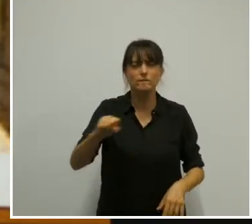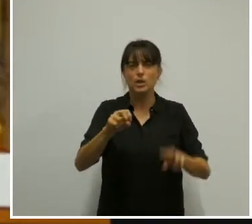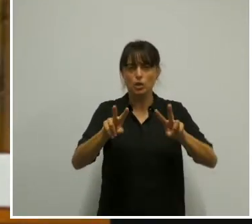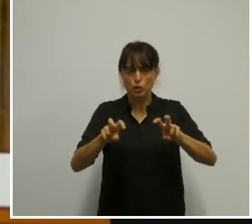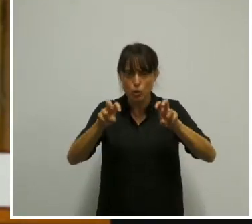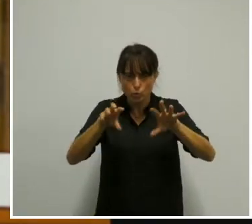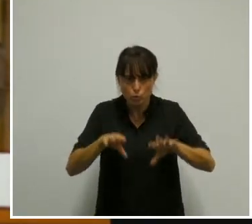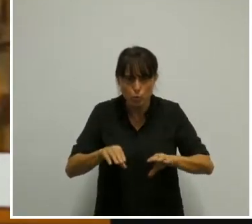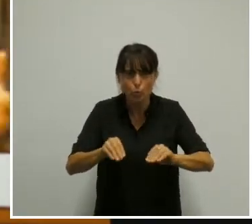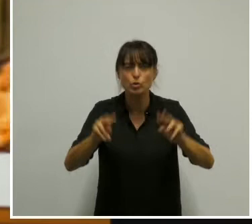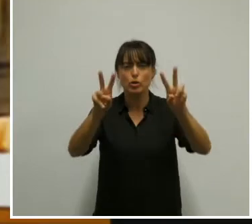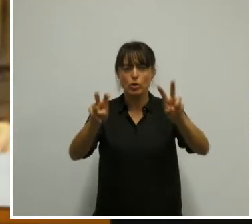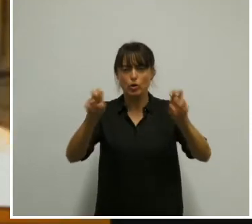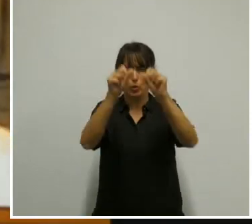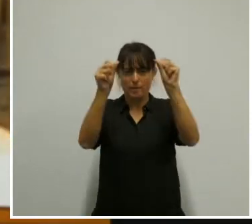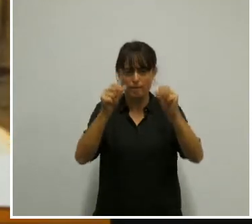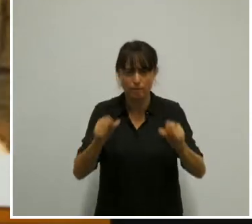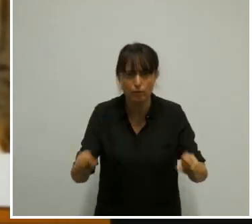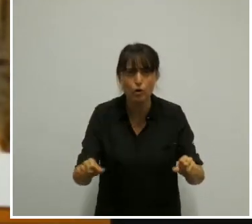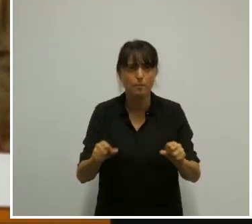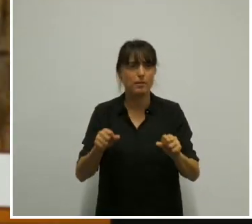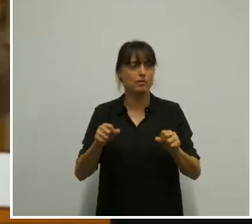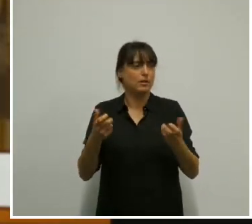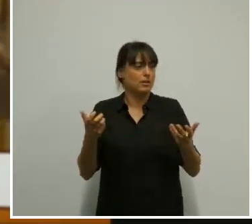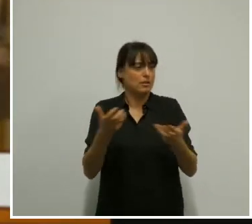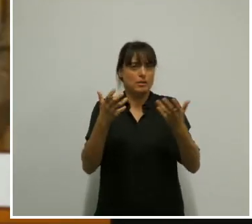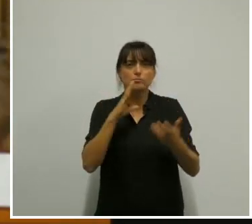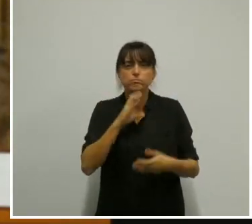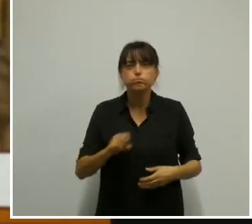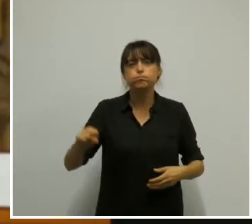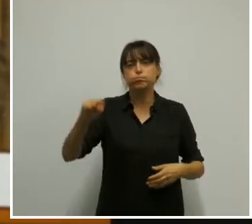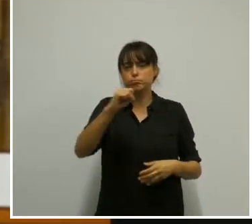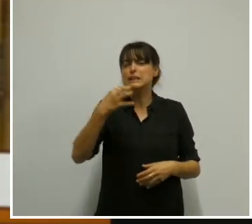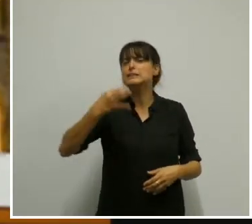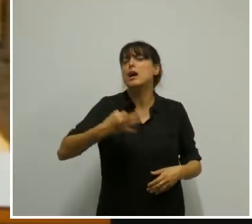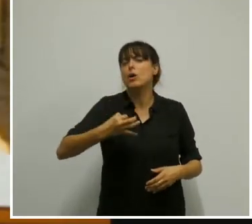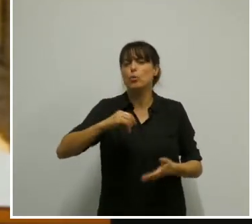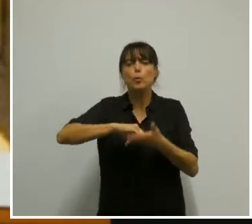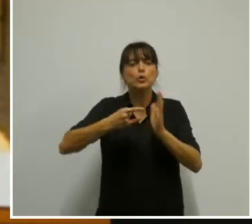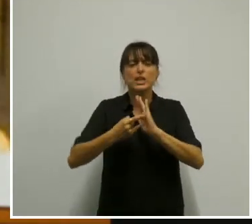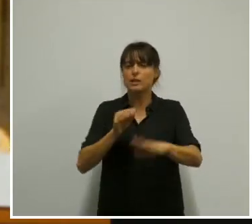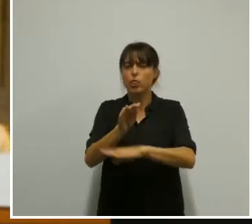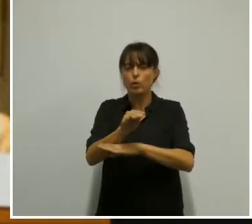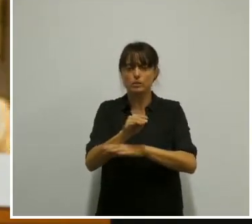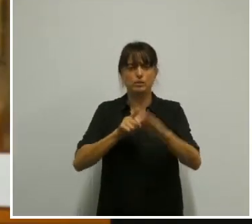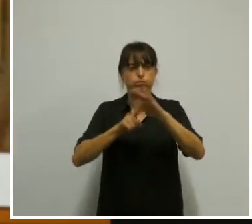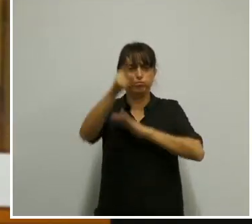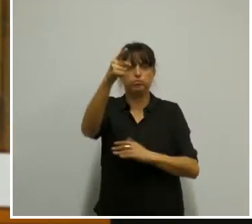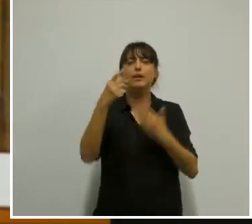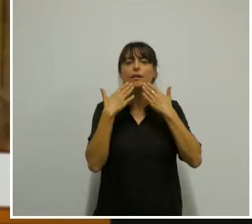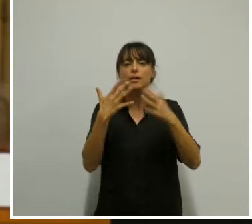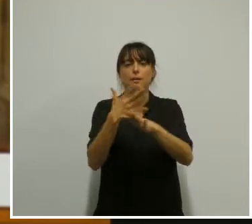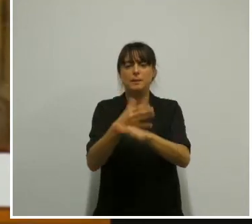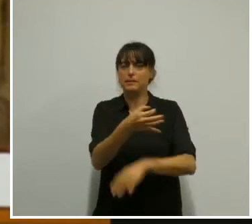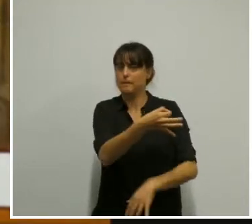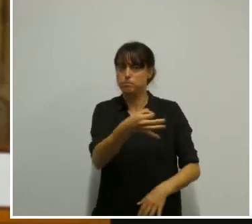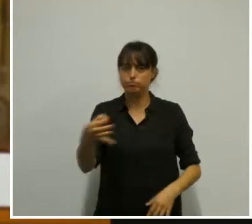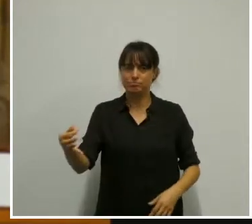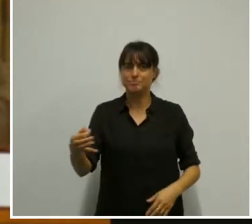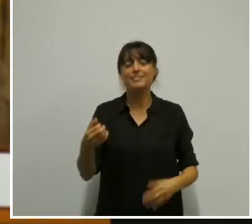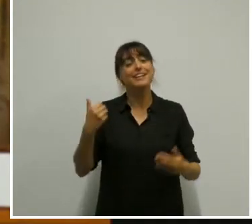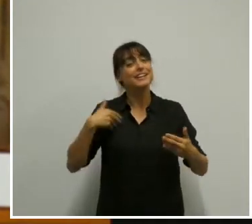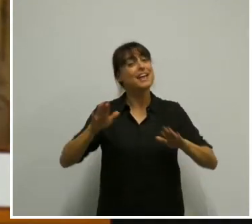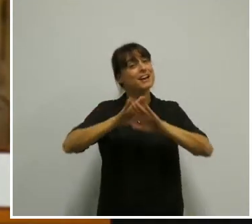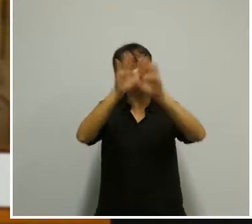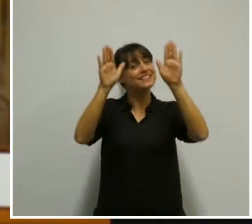amb una nova forma d'entendre el pati, que segur que ajuda molt a tot el projecte educatiu de centre. Bueno, doncs,